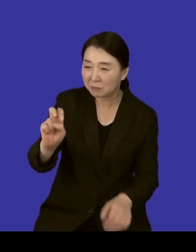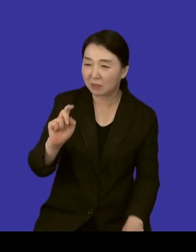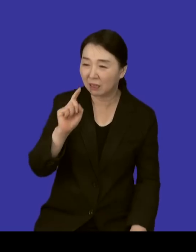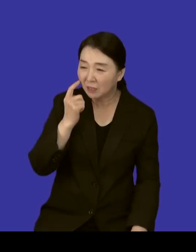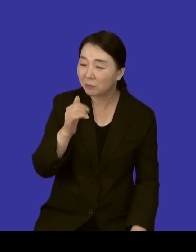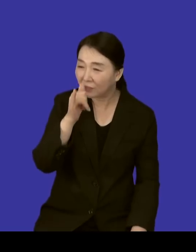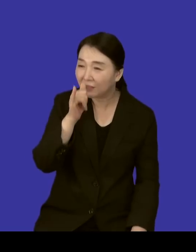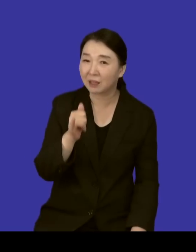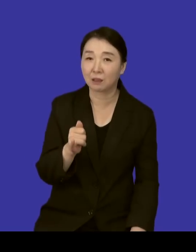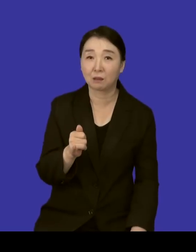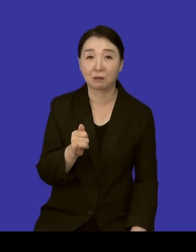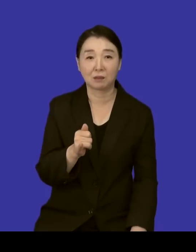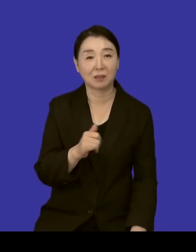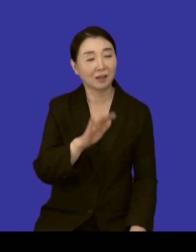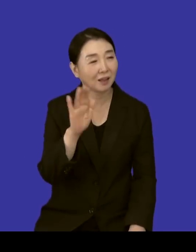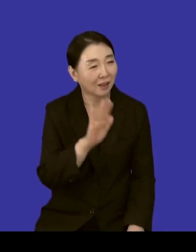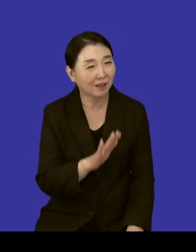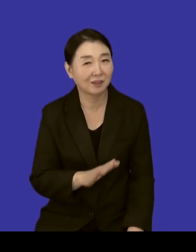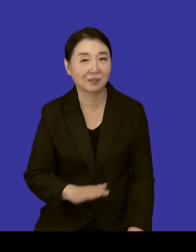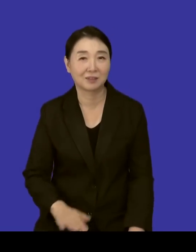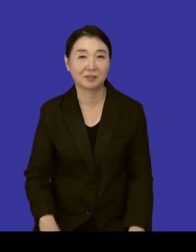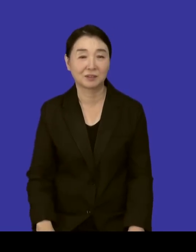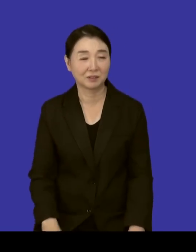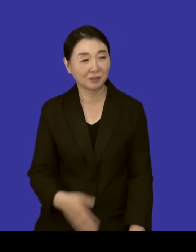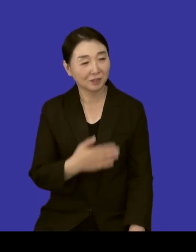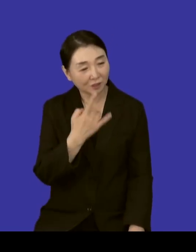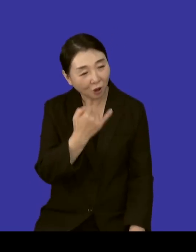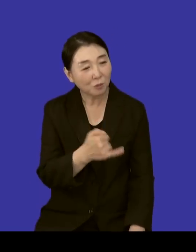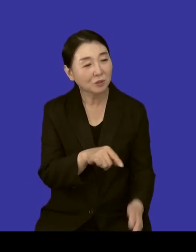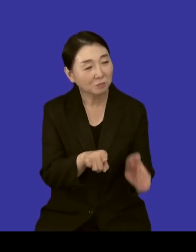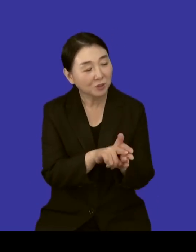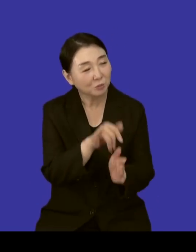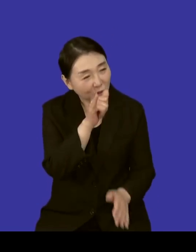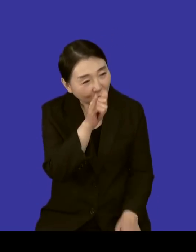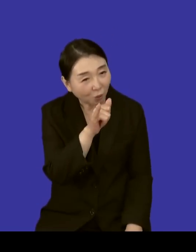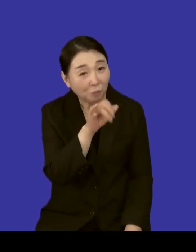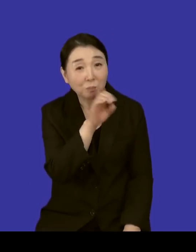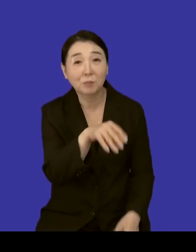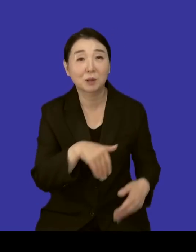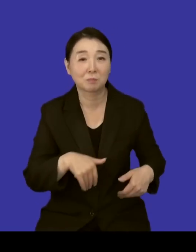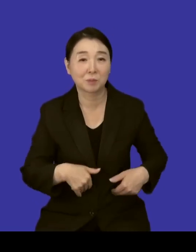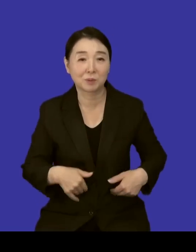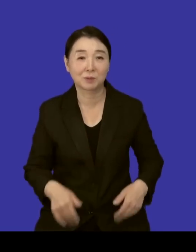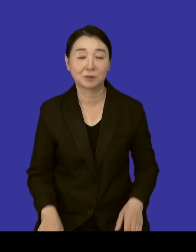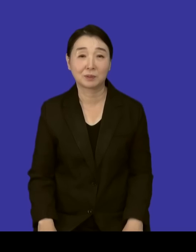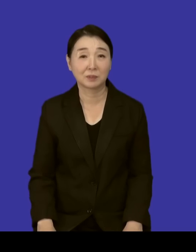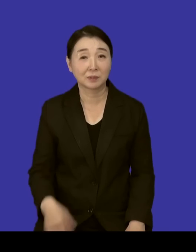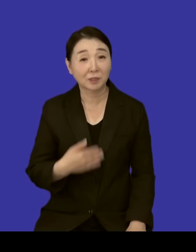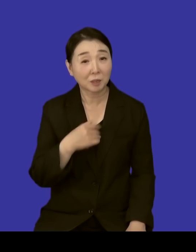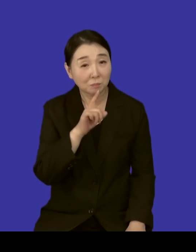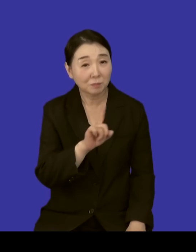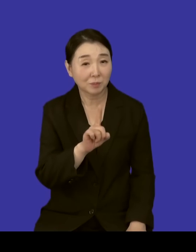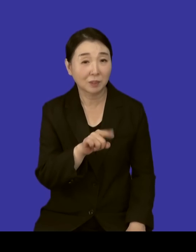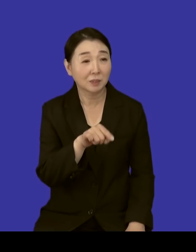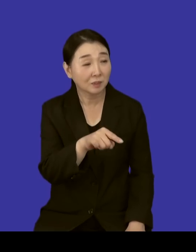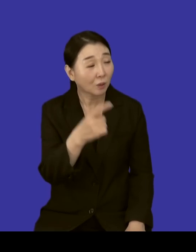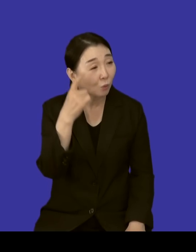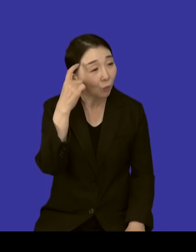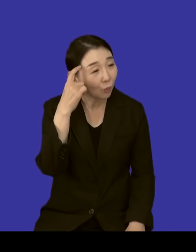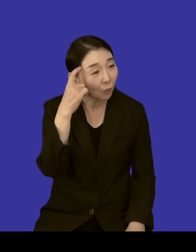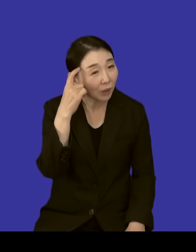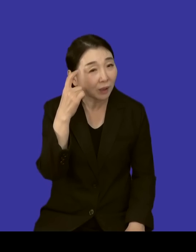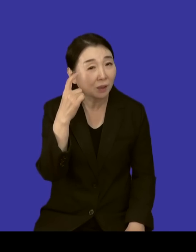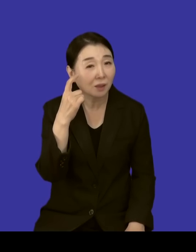이러셔요. 그러면 제가 아니에요, 어머니 믿음 있으세요 이래야 되잖아요. 근데 제가 근데 그게 왜